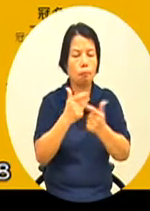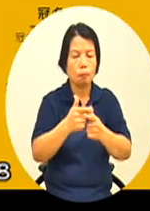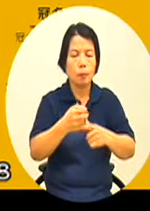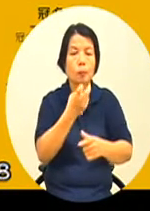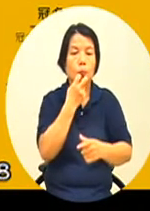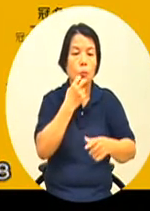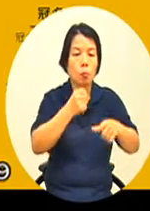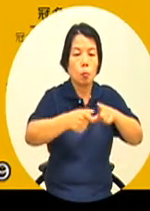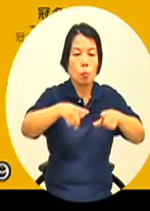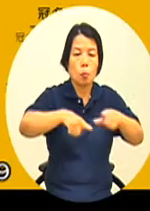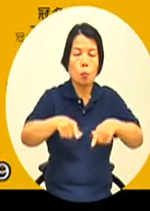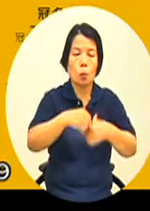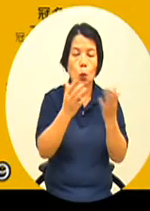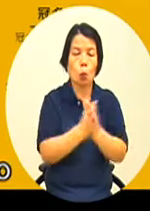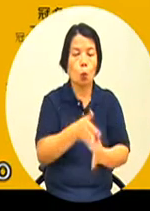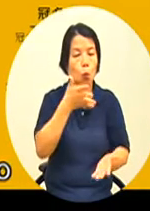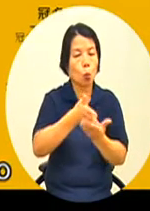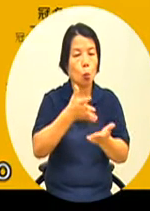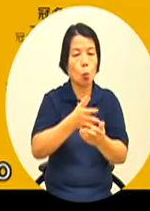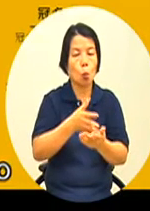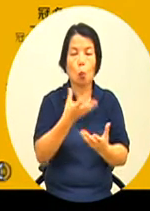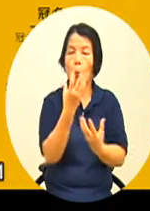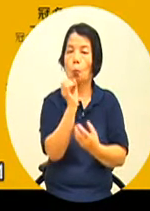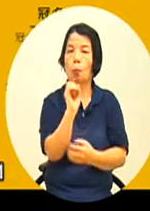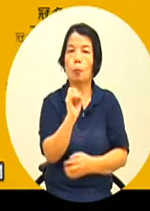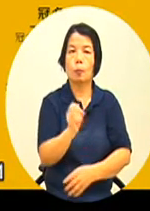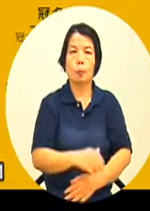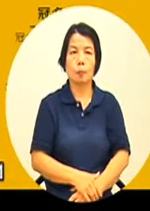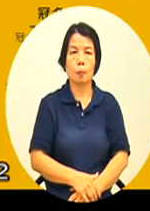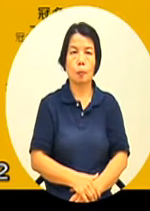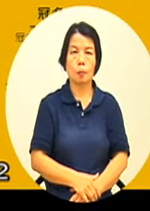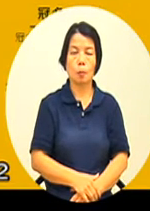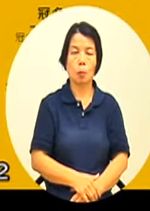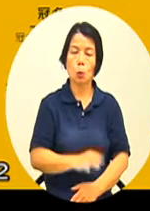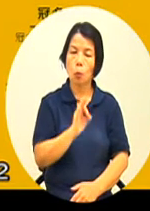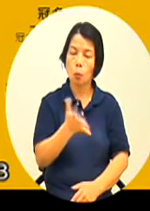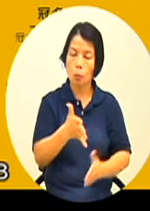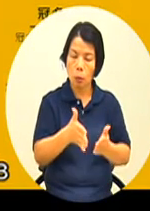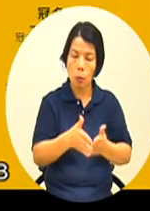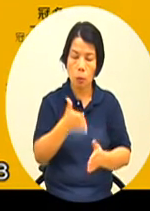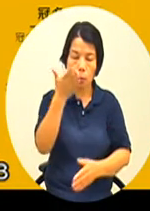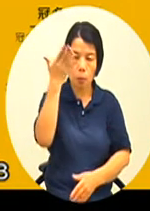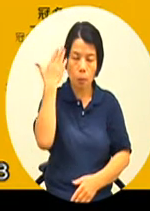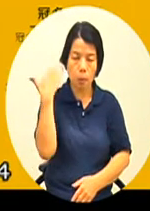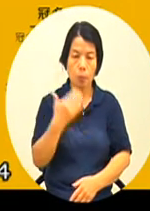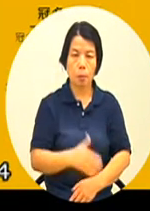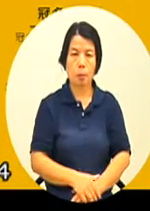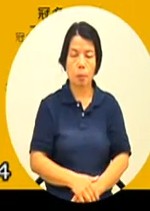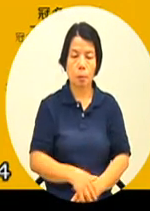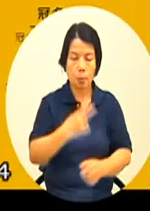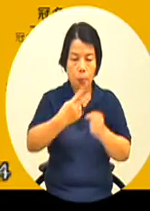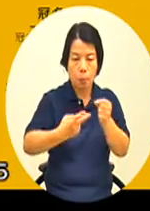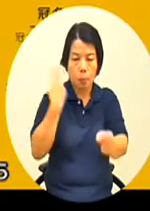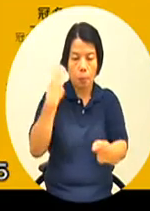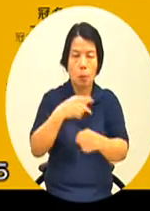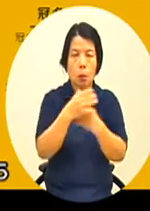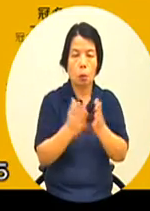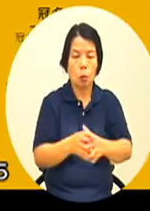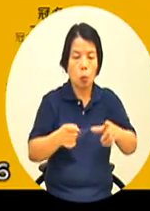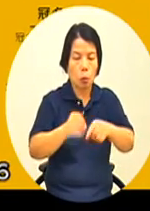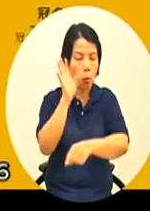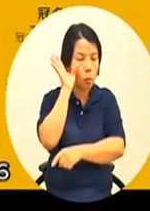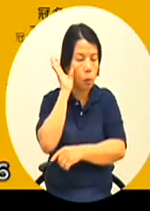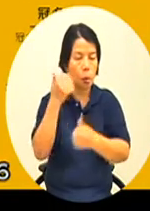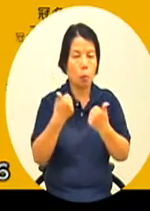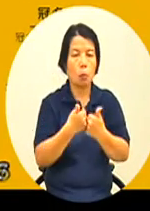地方从来没有发表过意见。为什么呢？因为我曾经在2年前办过公听会，